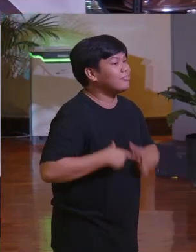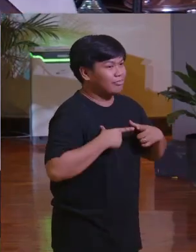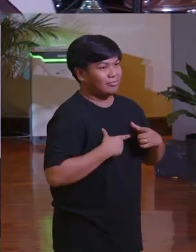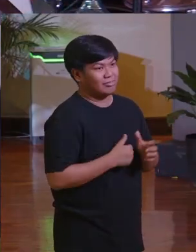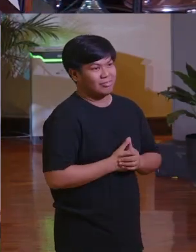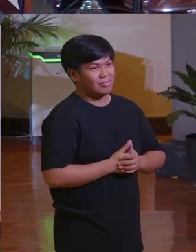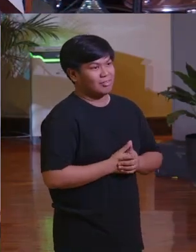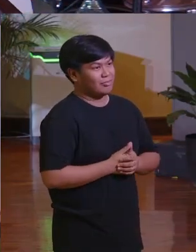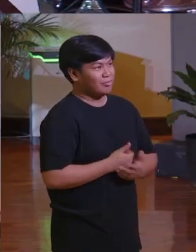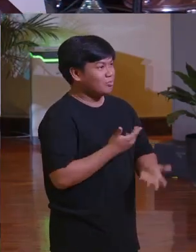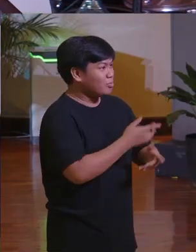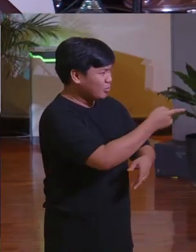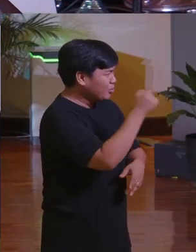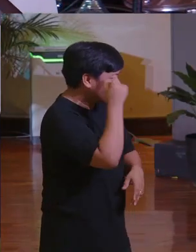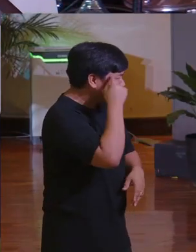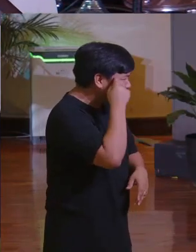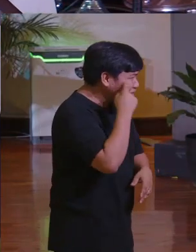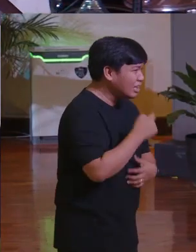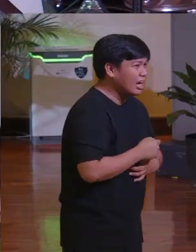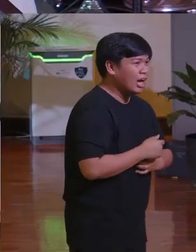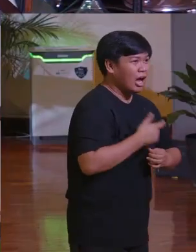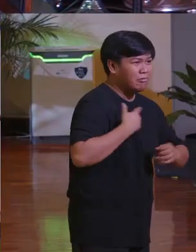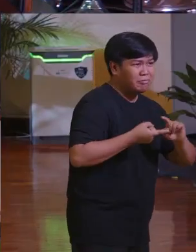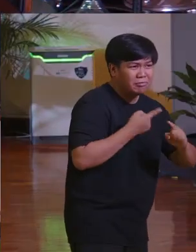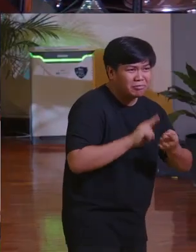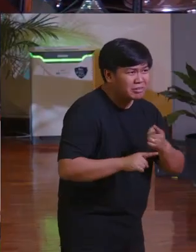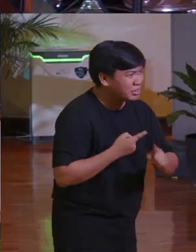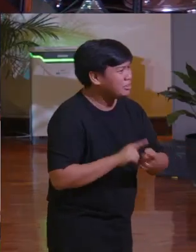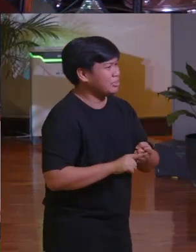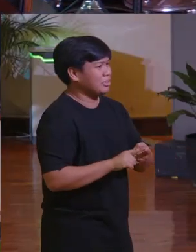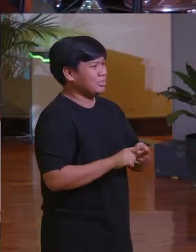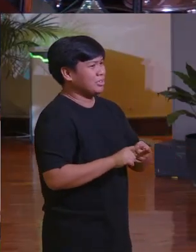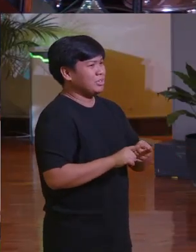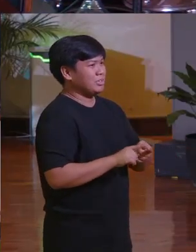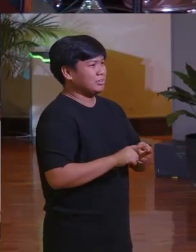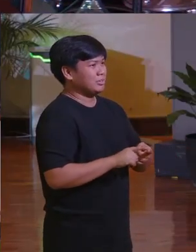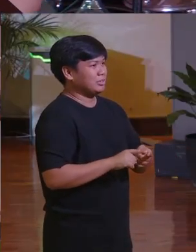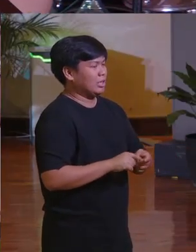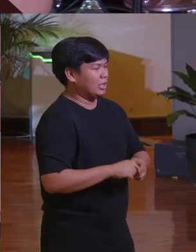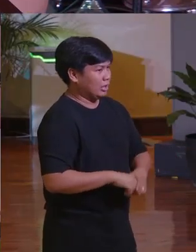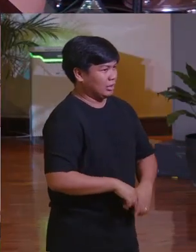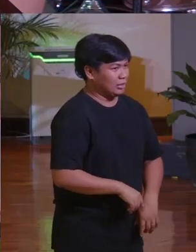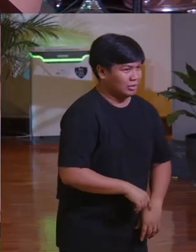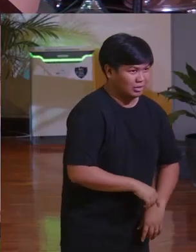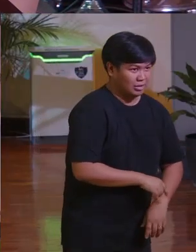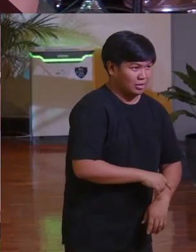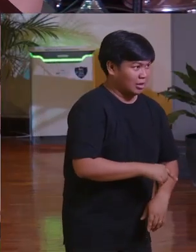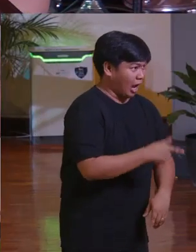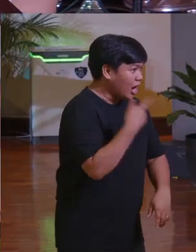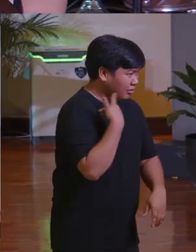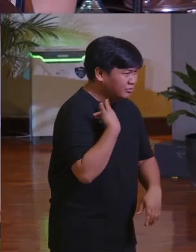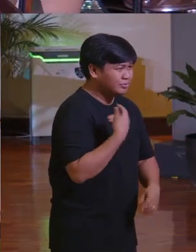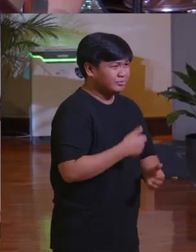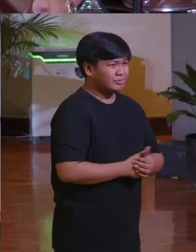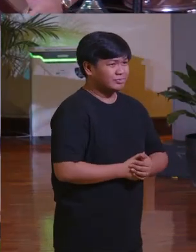pangalan sa utak nyo, di ba? Habang sinasabi ko, sabihin nyo hindi. No?